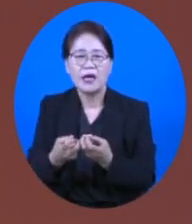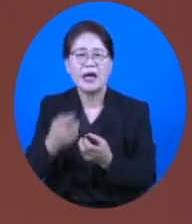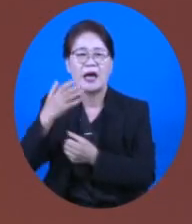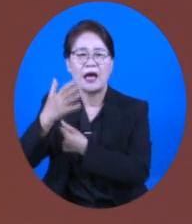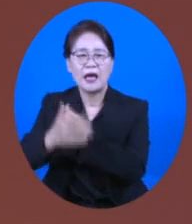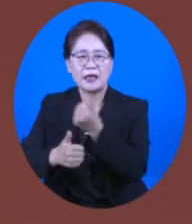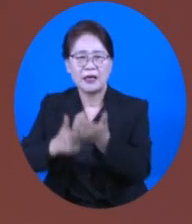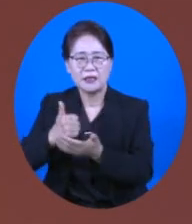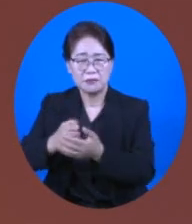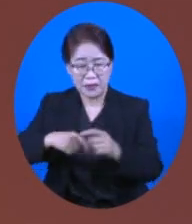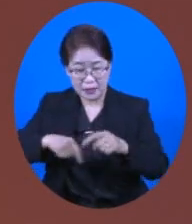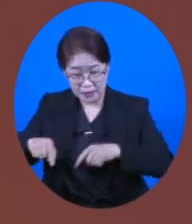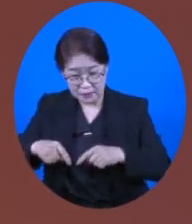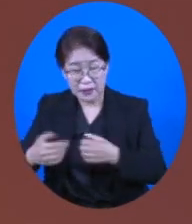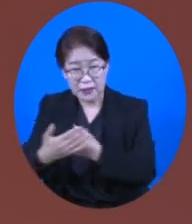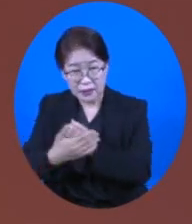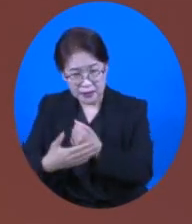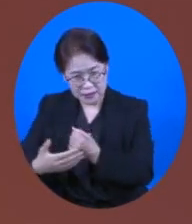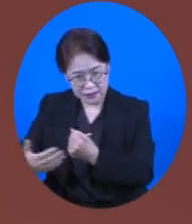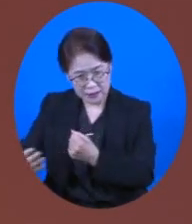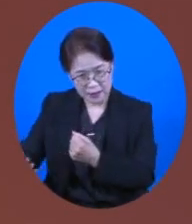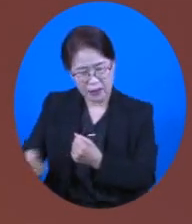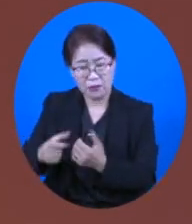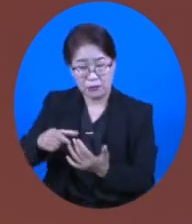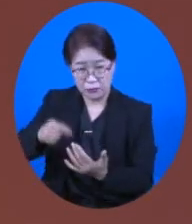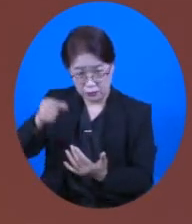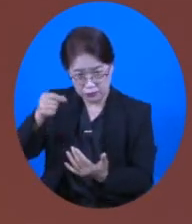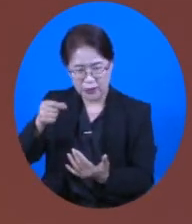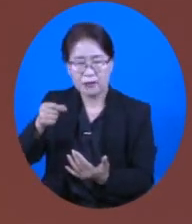하나님의 주권적인 은혜로 선택을 하셨어요.